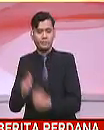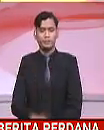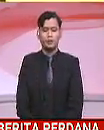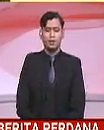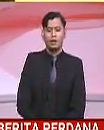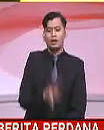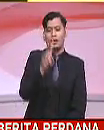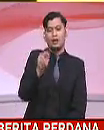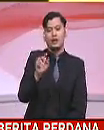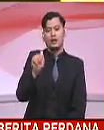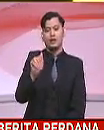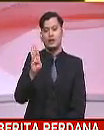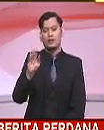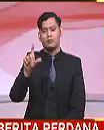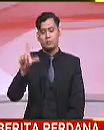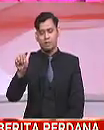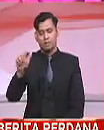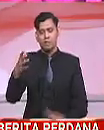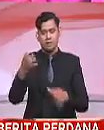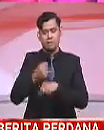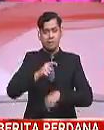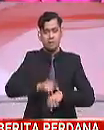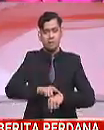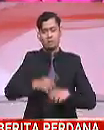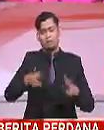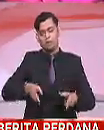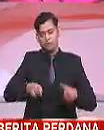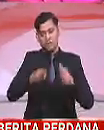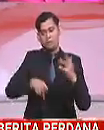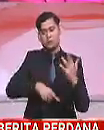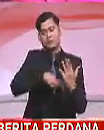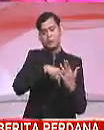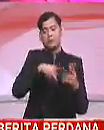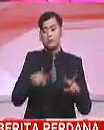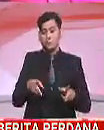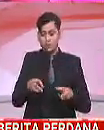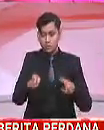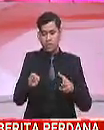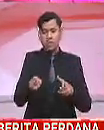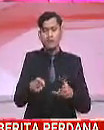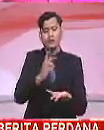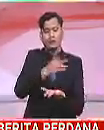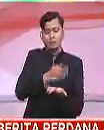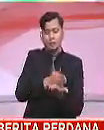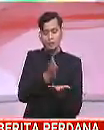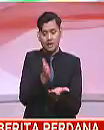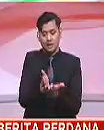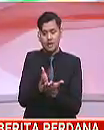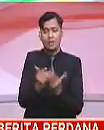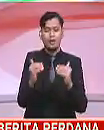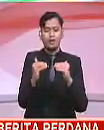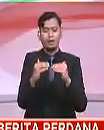Nabila mengulas demikian semasa pelancaran produk kek lapis terbarunya hasil kolaborasi bersama Big Mouth baru-baru